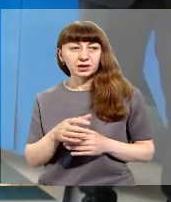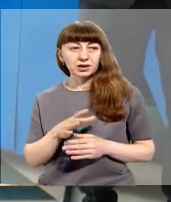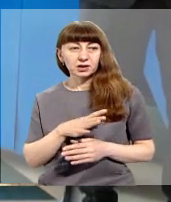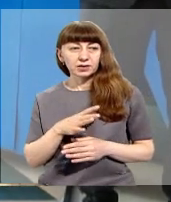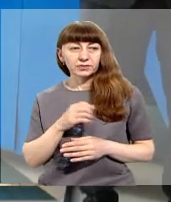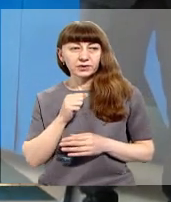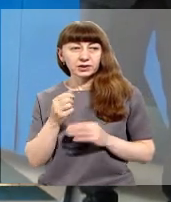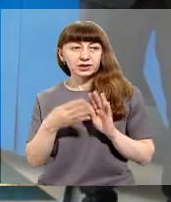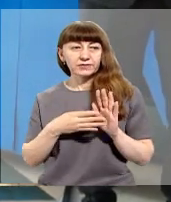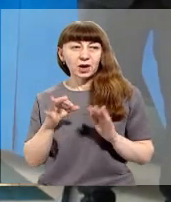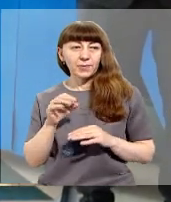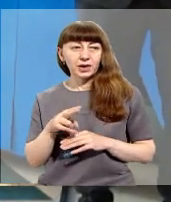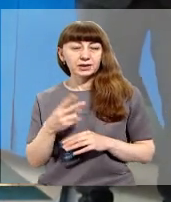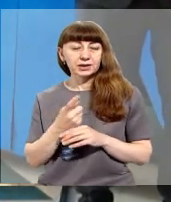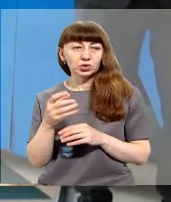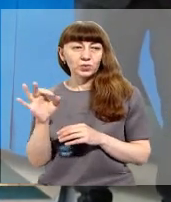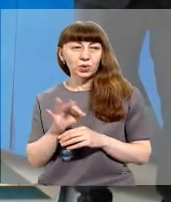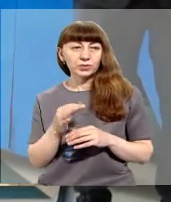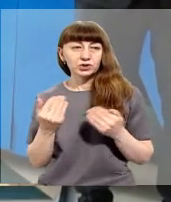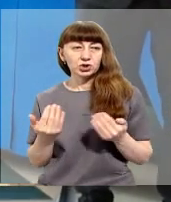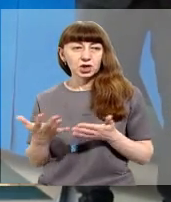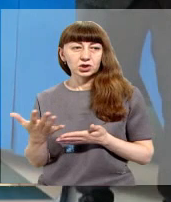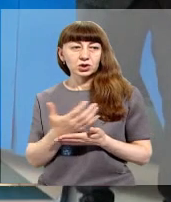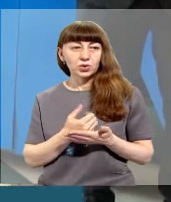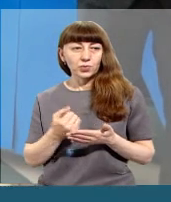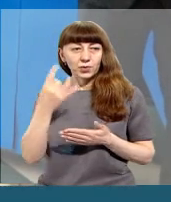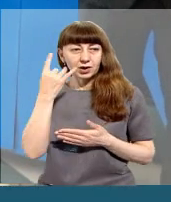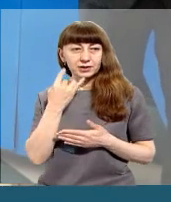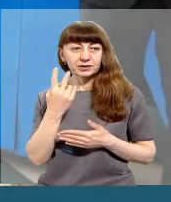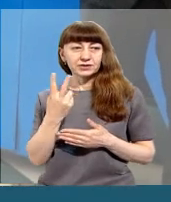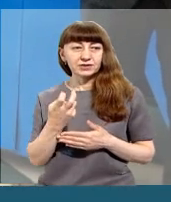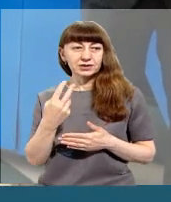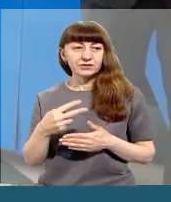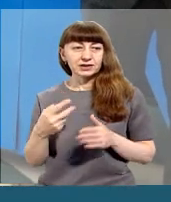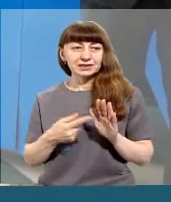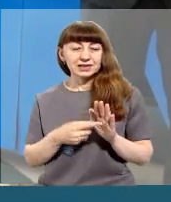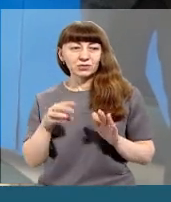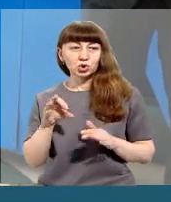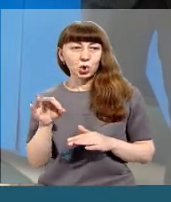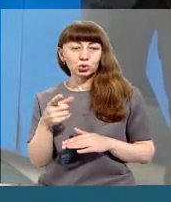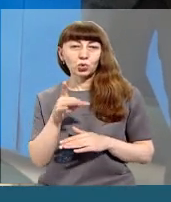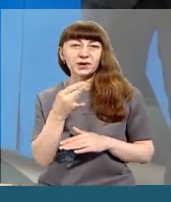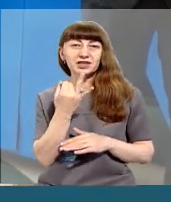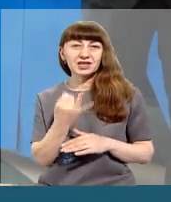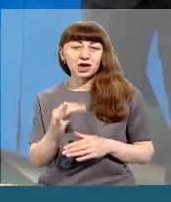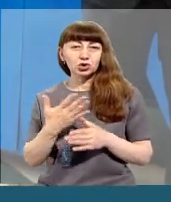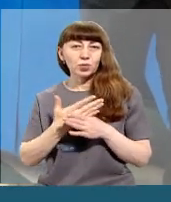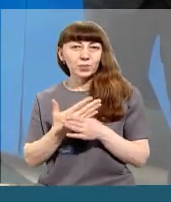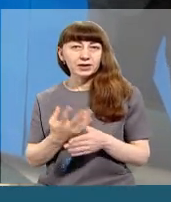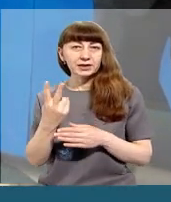на 9 апреля, на данный момент у нас сейчас собрано по Казахстану 227 тонн гуманитарной помощи,